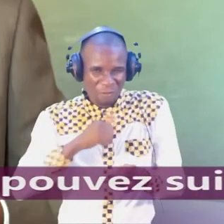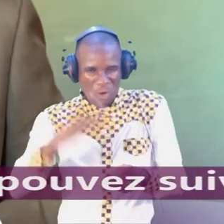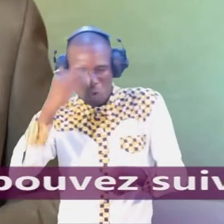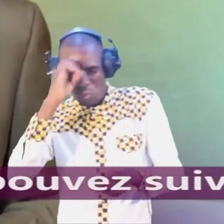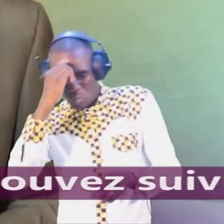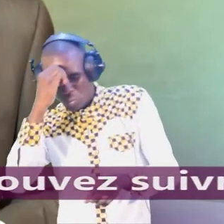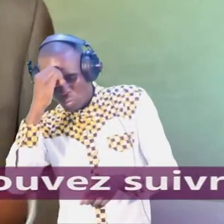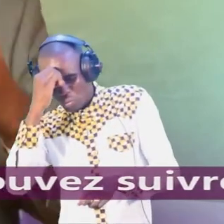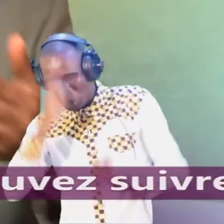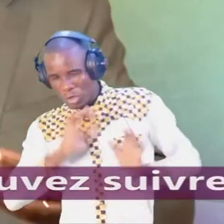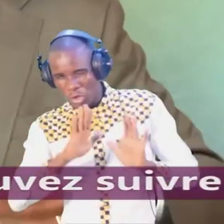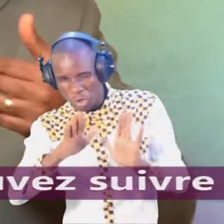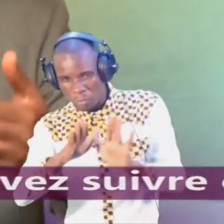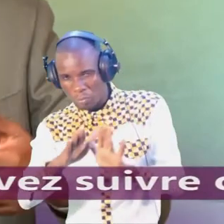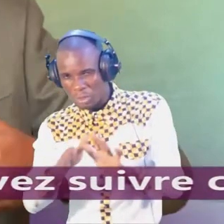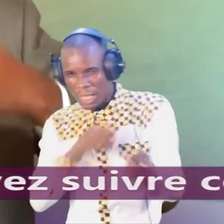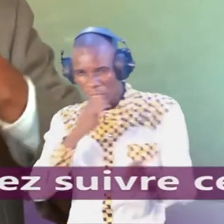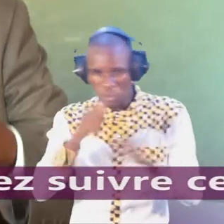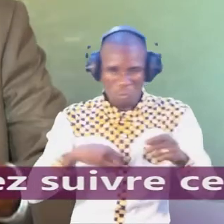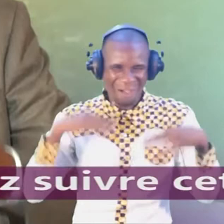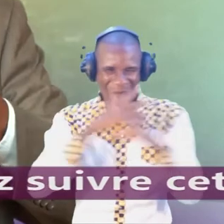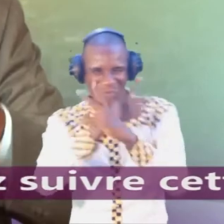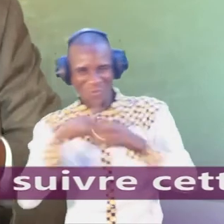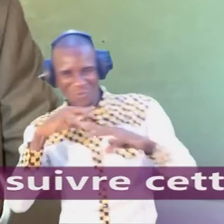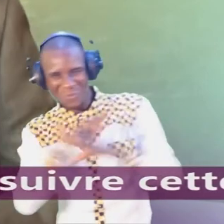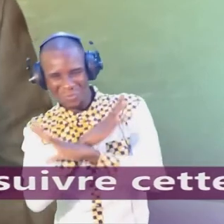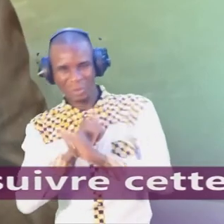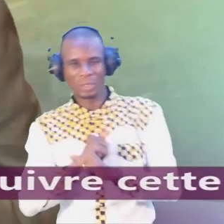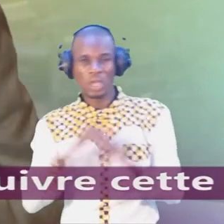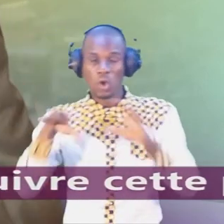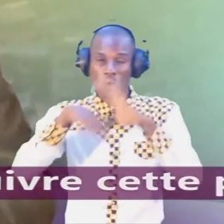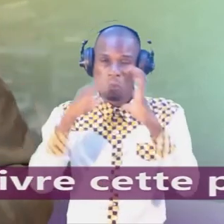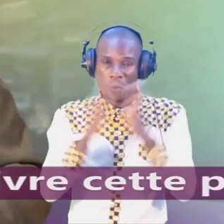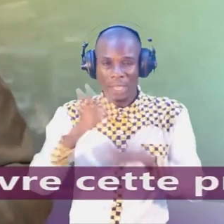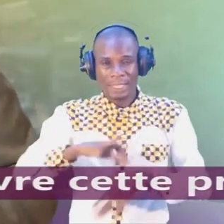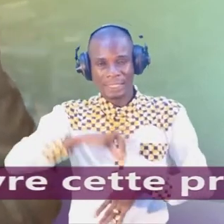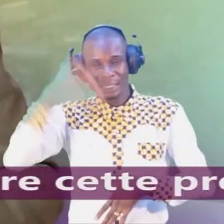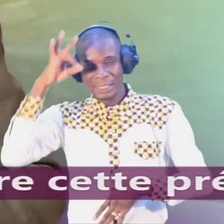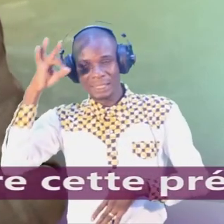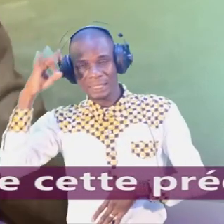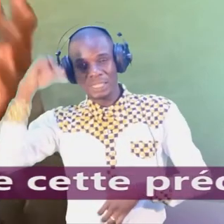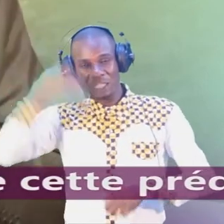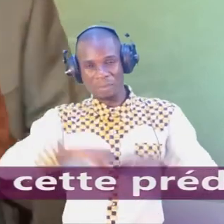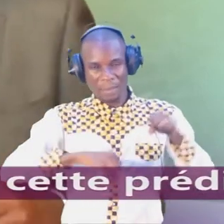chuki au kulipiza kisasi inayokusukuma kwamba utendee wengine mabaya,